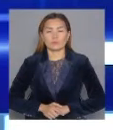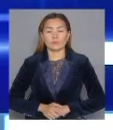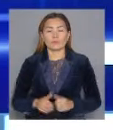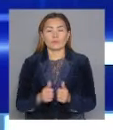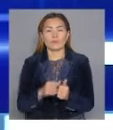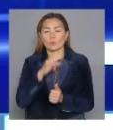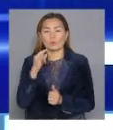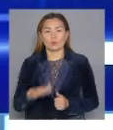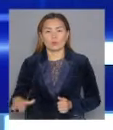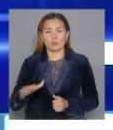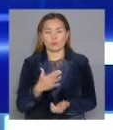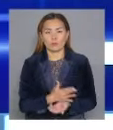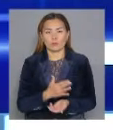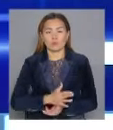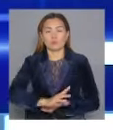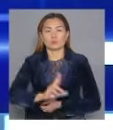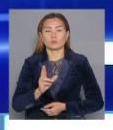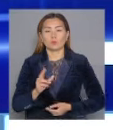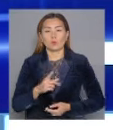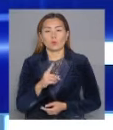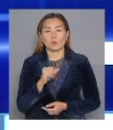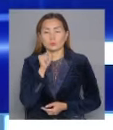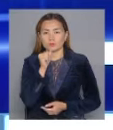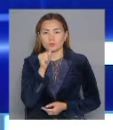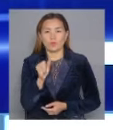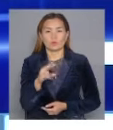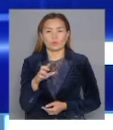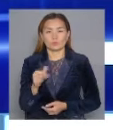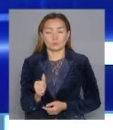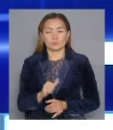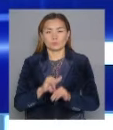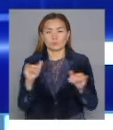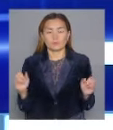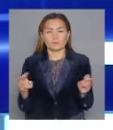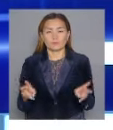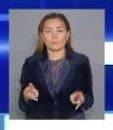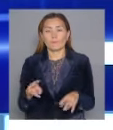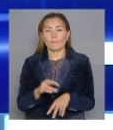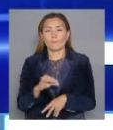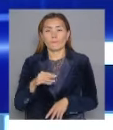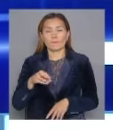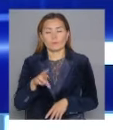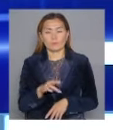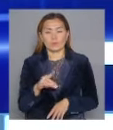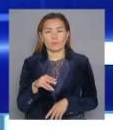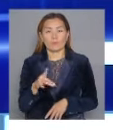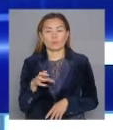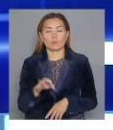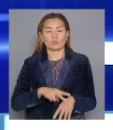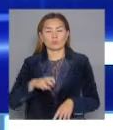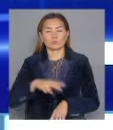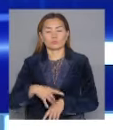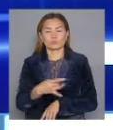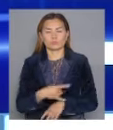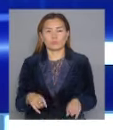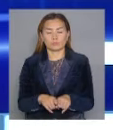Көршілес Ресей мемлекетімен Қатар, Қостанай, Ақтөбе облыстарына кеңінен тараған қауіпті зиянкес итальян пурусы шегірткесі